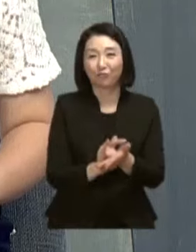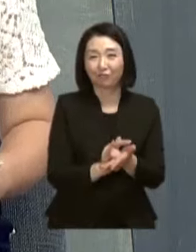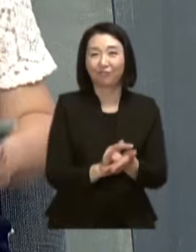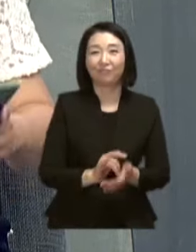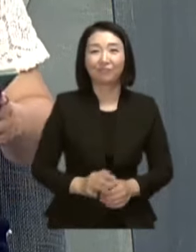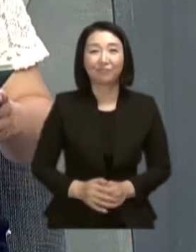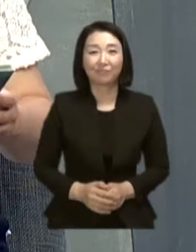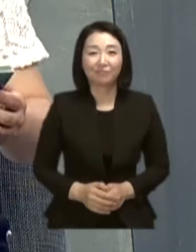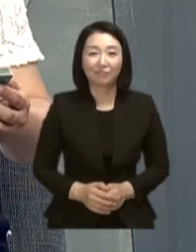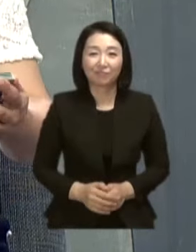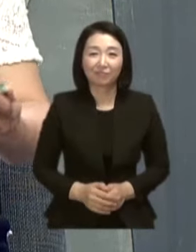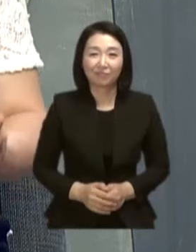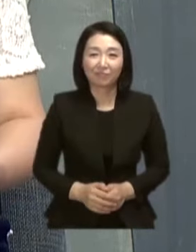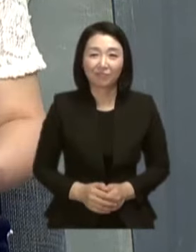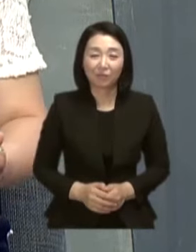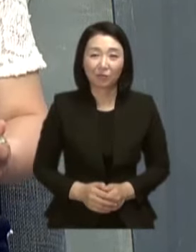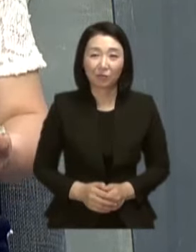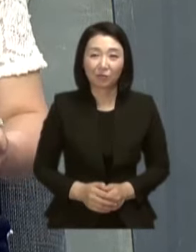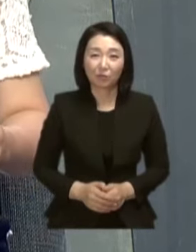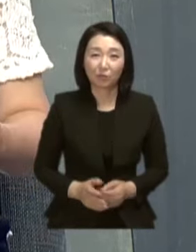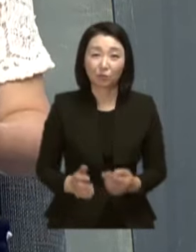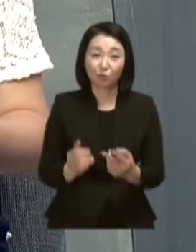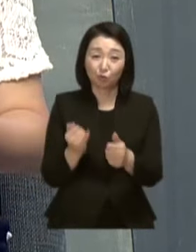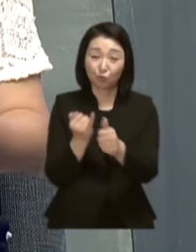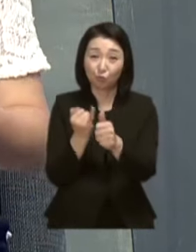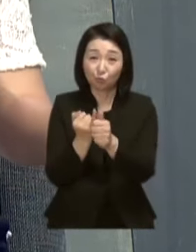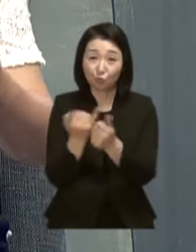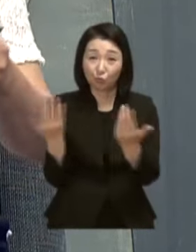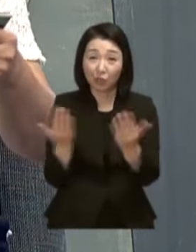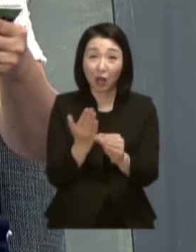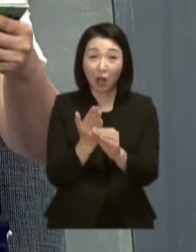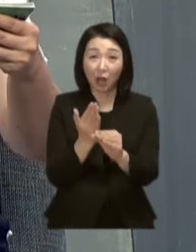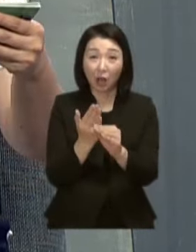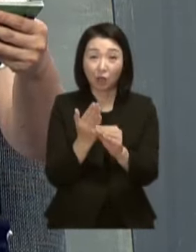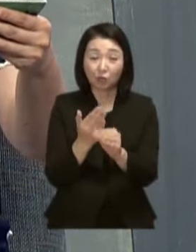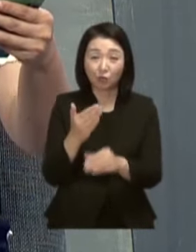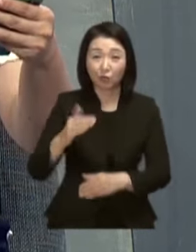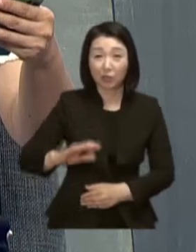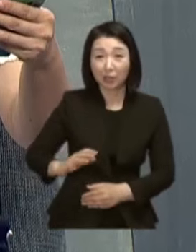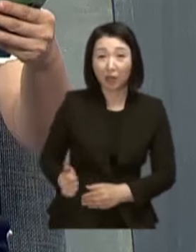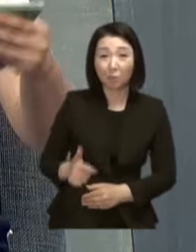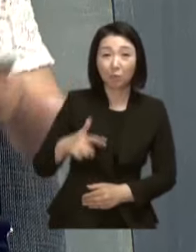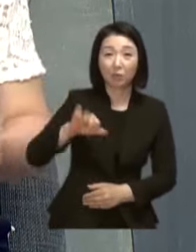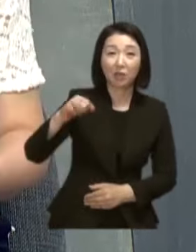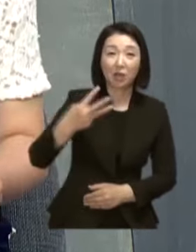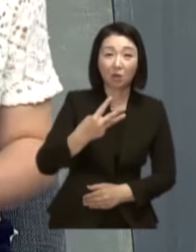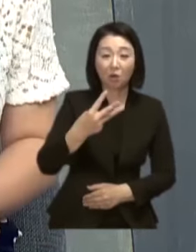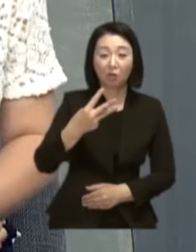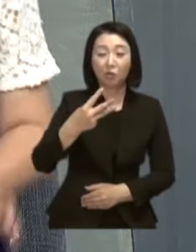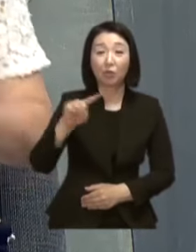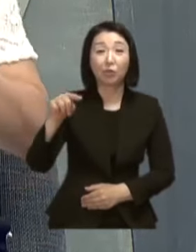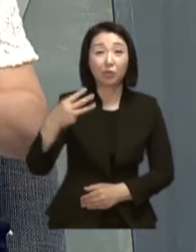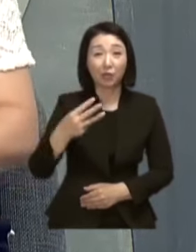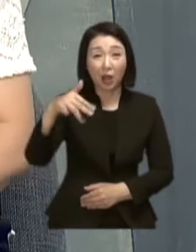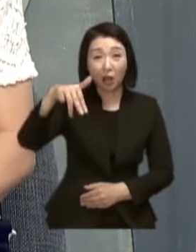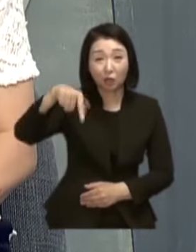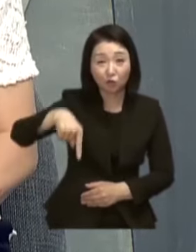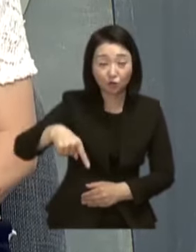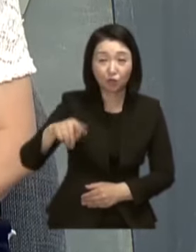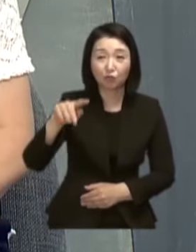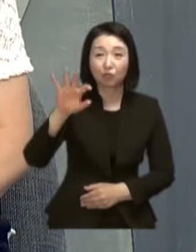황철진 선교사님, 두 분이 사역하시는 아까 이름이 좀 특이하더라고요. 네. 캄보디아 건달주 엉수누월. 예. 이곳은